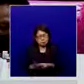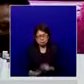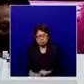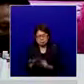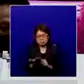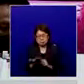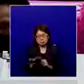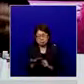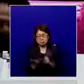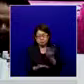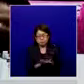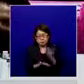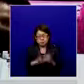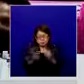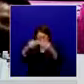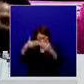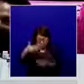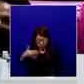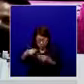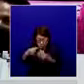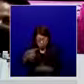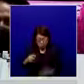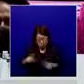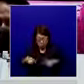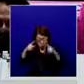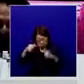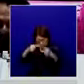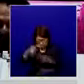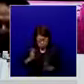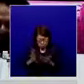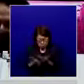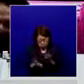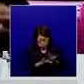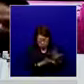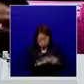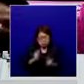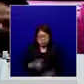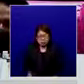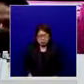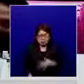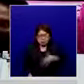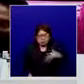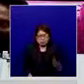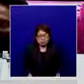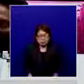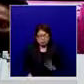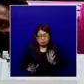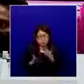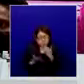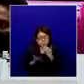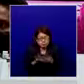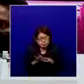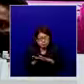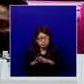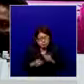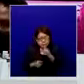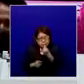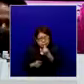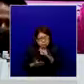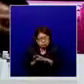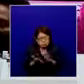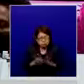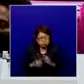จ้าสัวโอ้โหกี่ลายมันไส้ชิบเป๋งเลยโอ้ยโทษห้ามพูดคำนี้เจ้